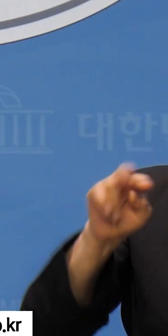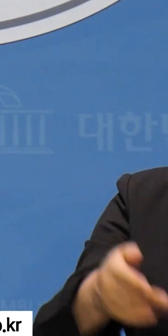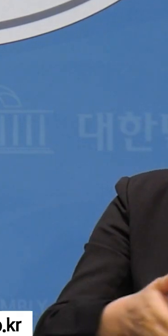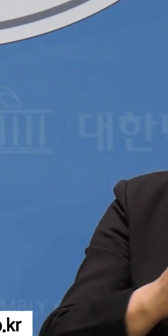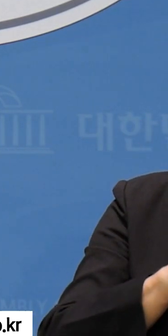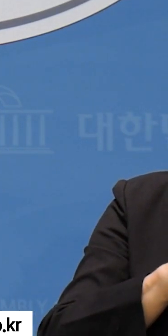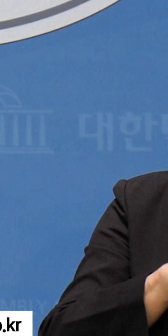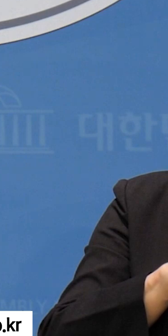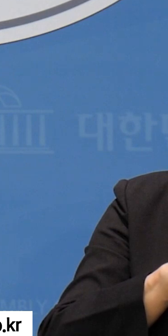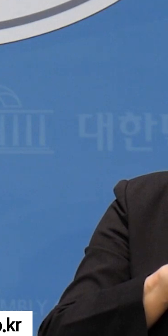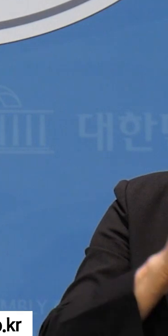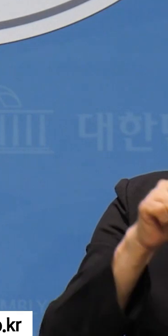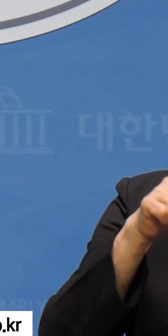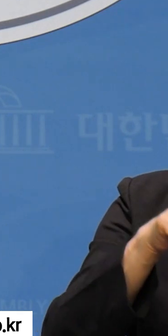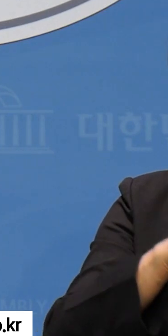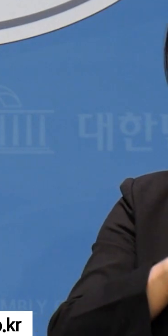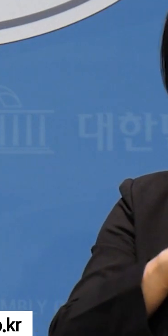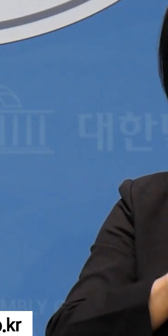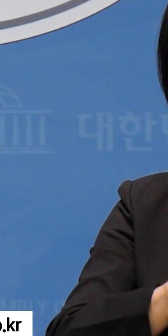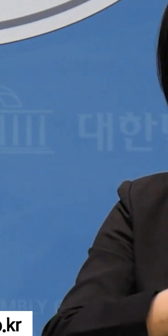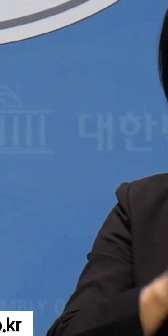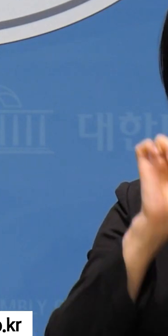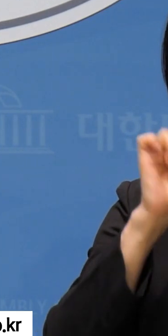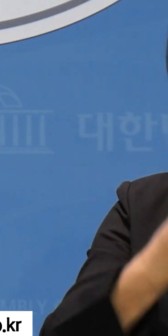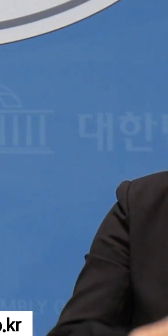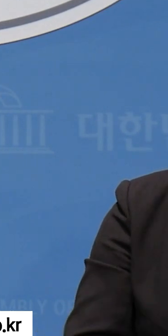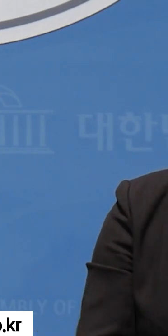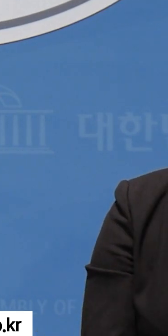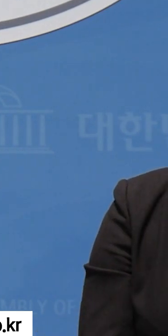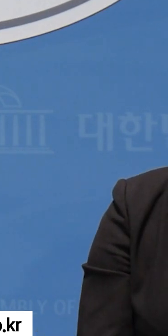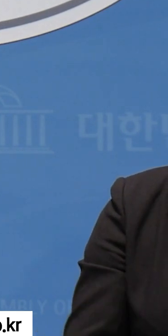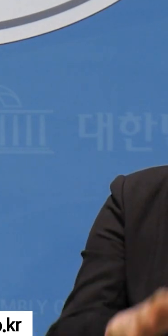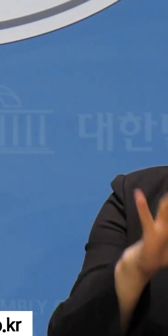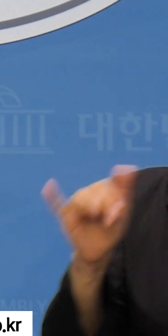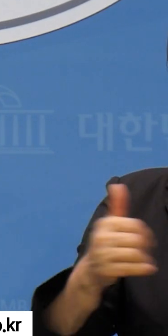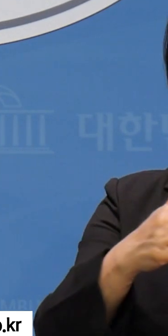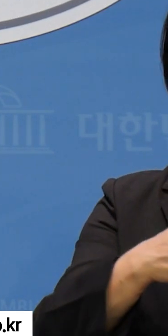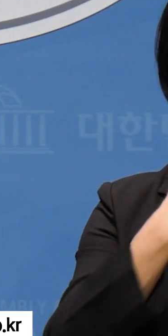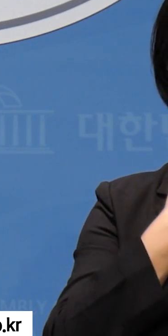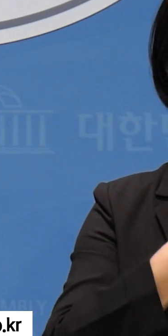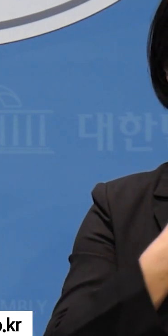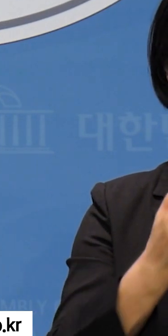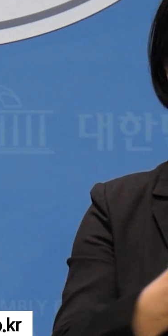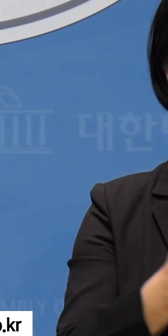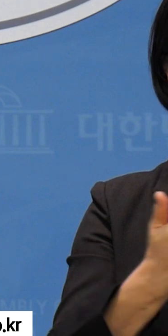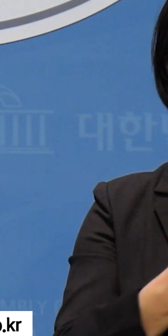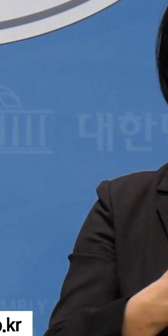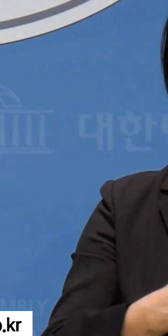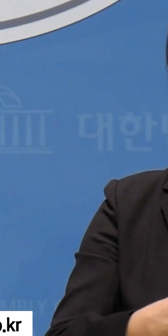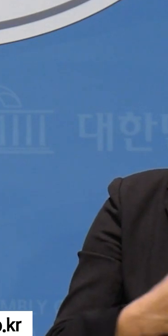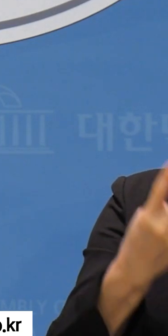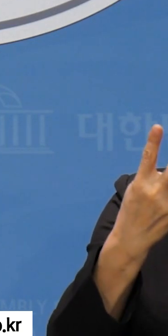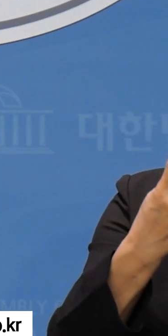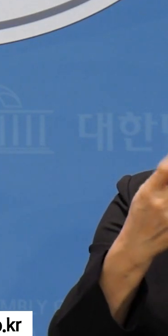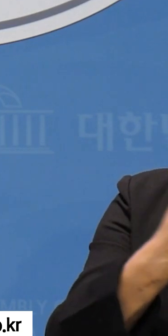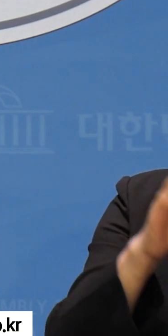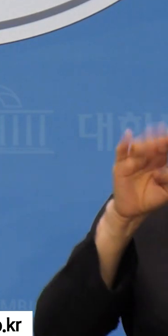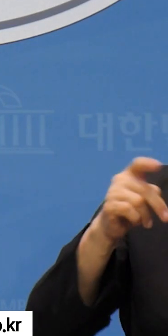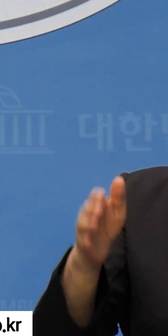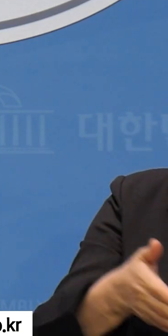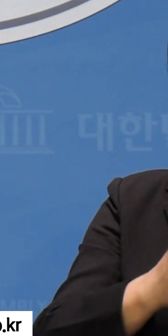설치에 유보적인 입장을 밝혔겠습니까? 국민이 요구하는 것은 제2부속실 설치가